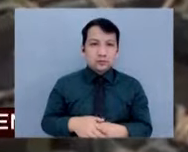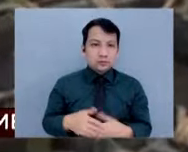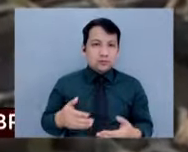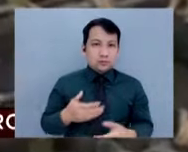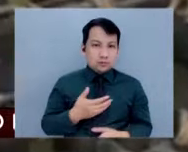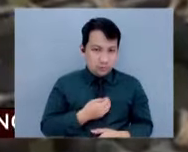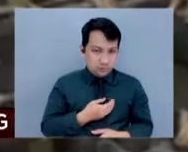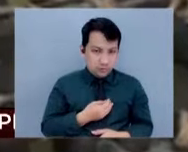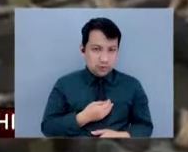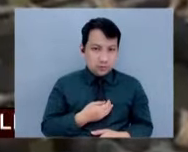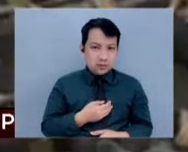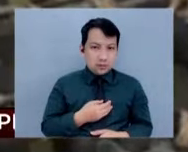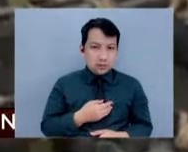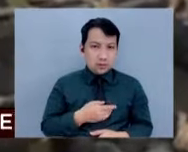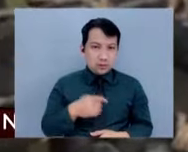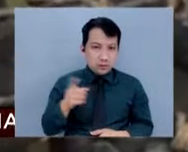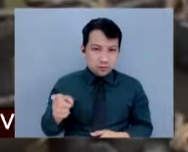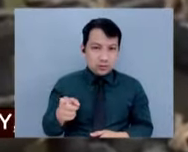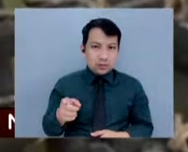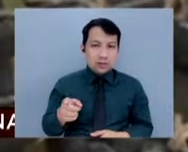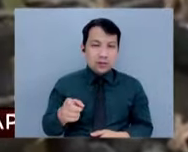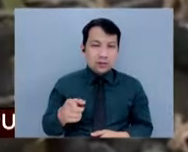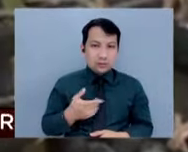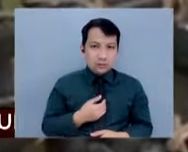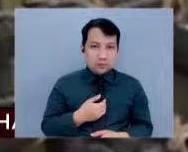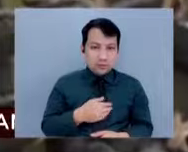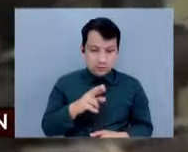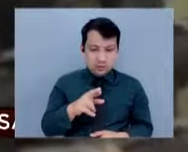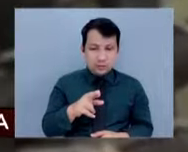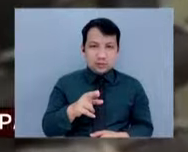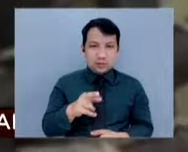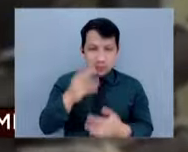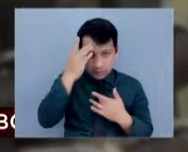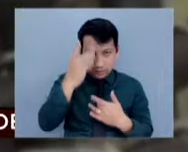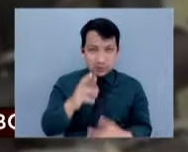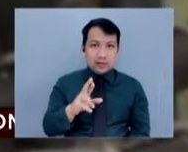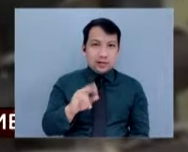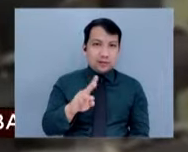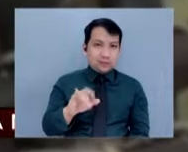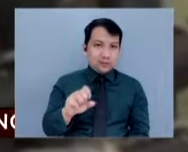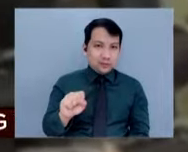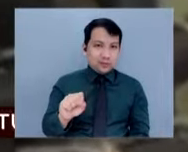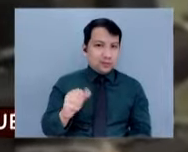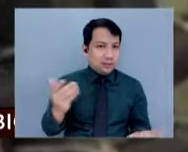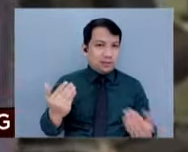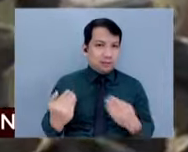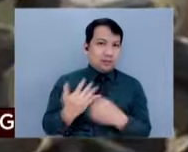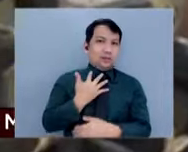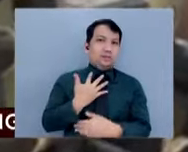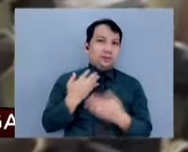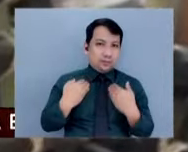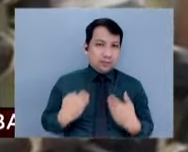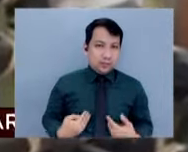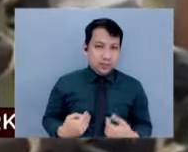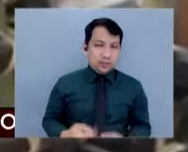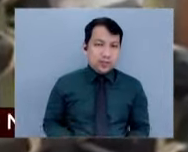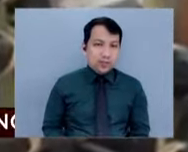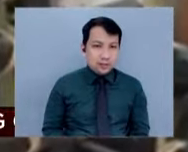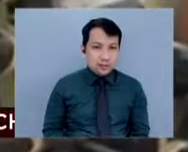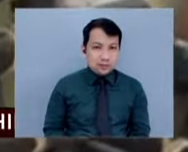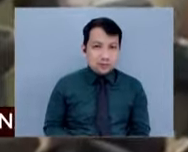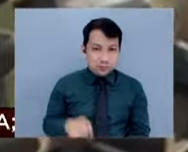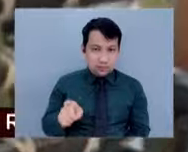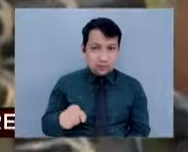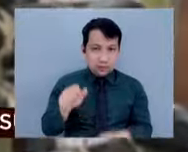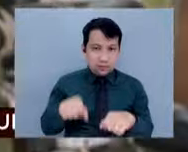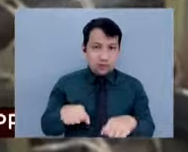paano. Abis yun, hindi natin alam kung kailan tatama sa katawan natin sa... Pinaninindigan natin na kinagat